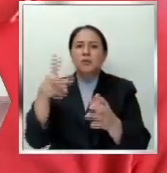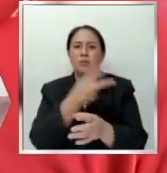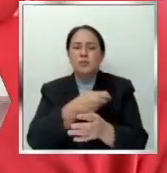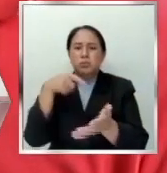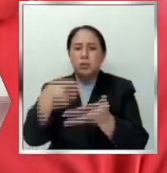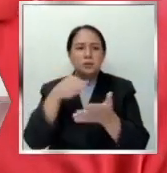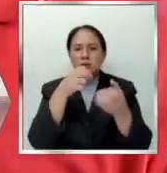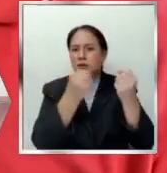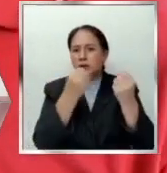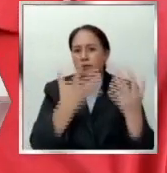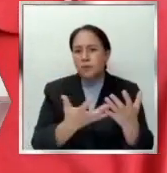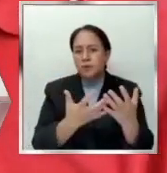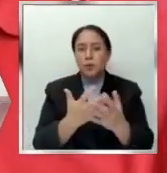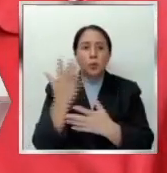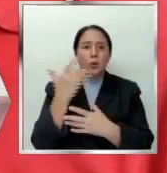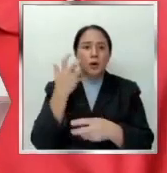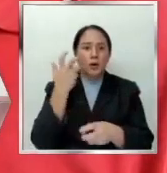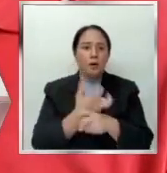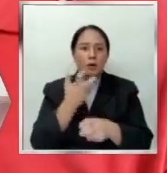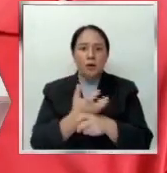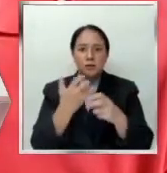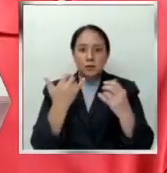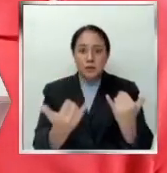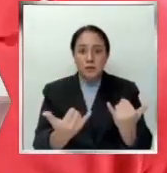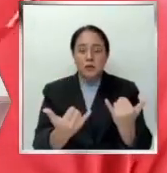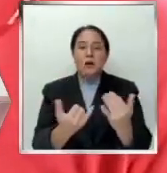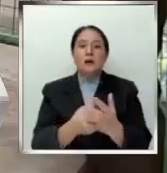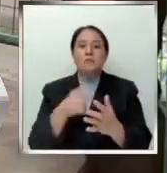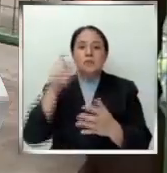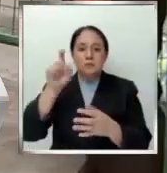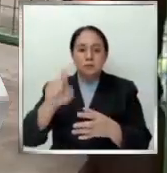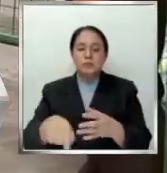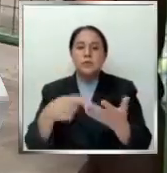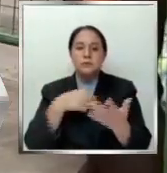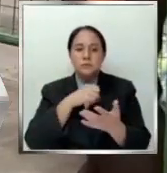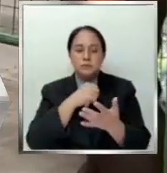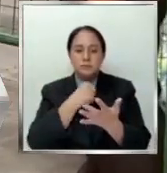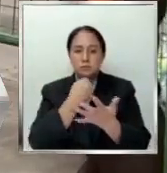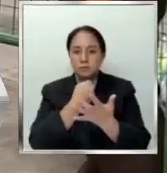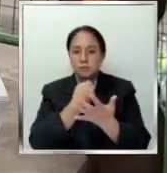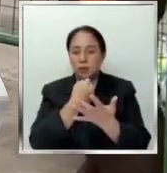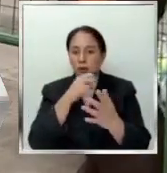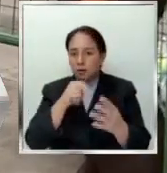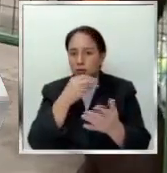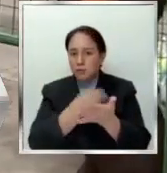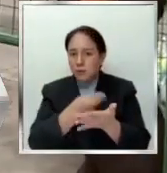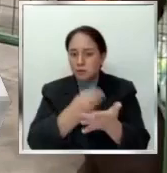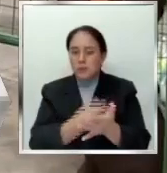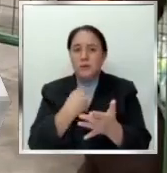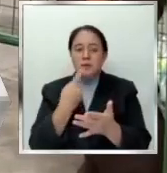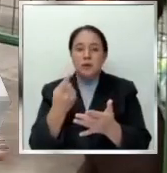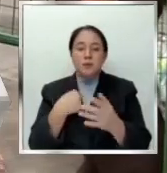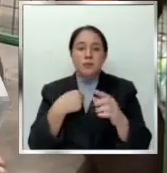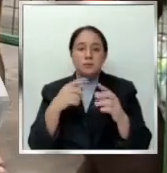driver. Dahil sa hirap ng biyahe ngayon, kailangan namin yung kumita. Kung ang Trade Union Congress of the Philippines ang tatanungin, may